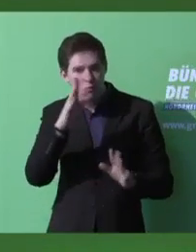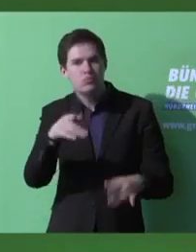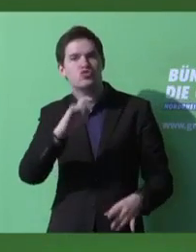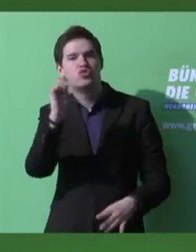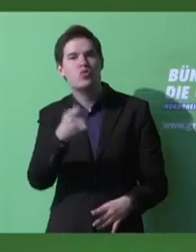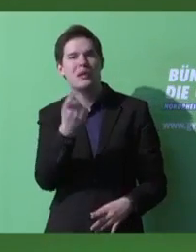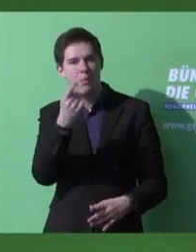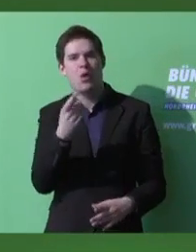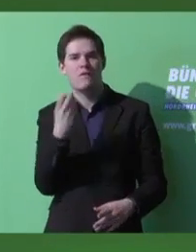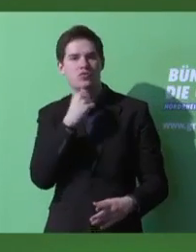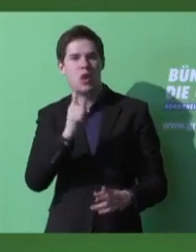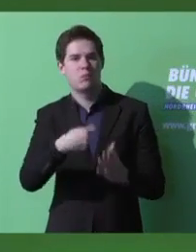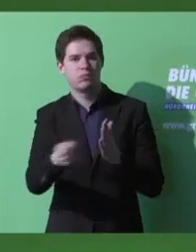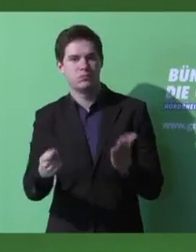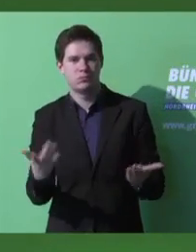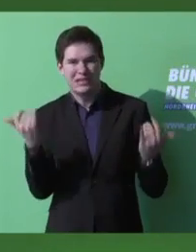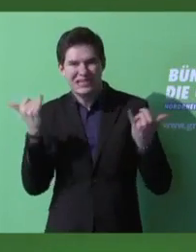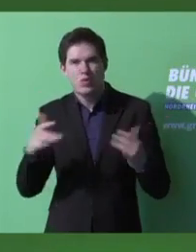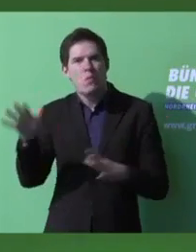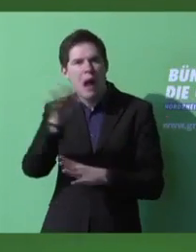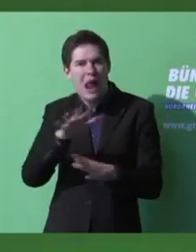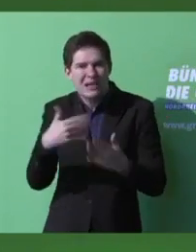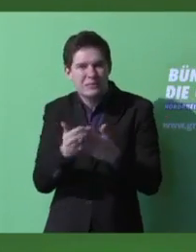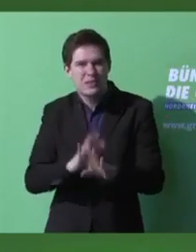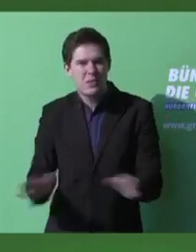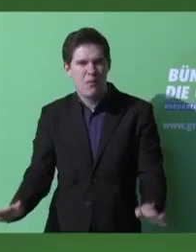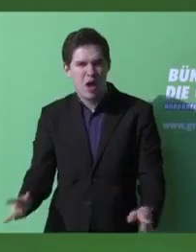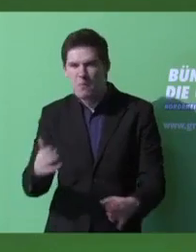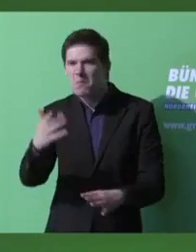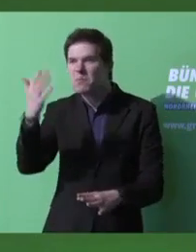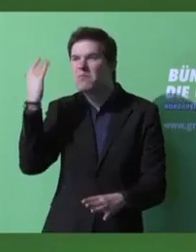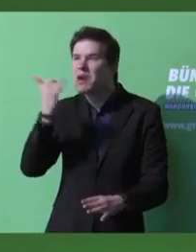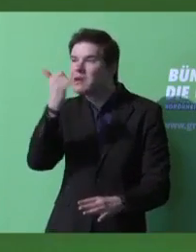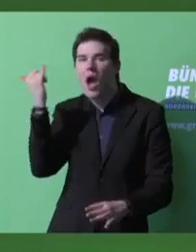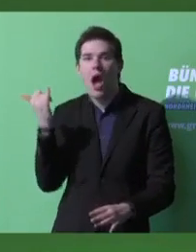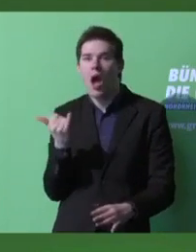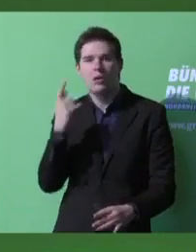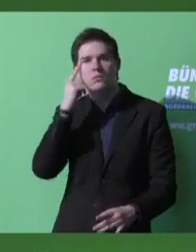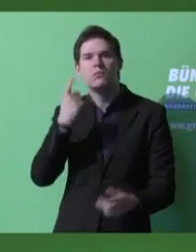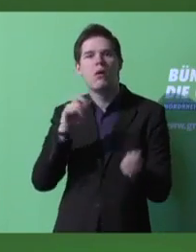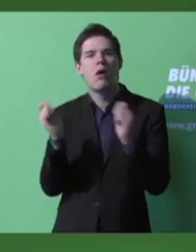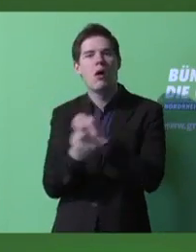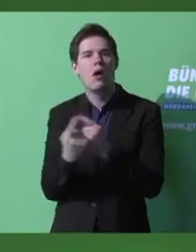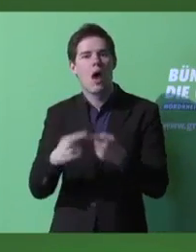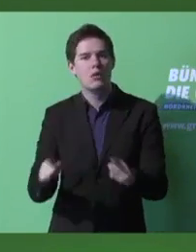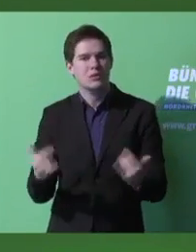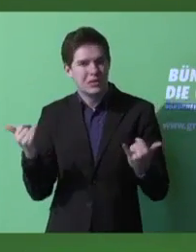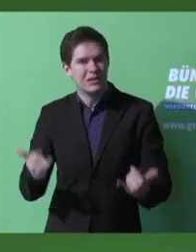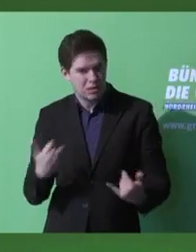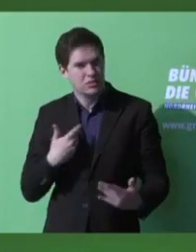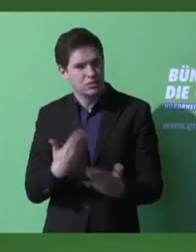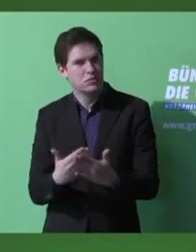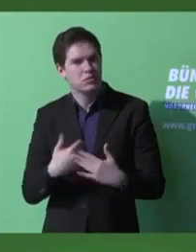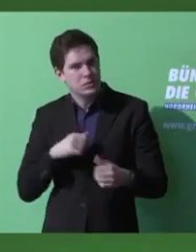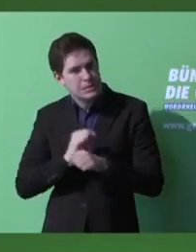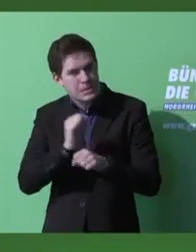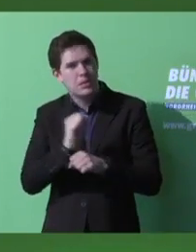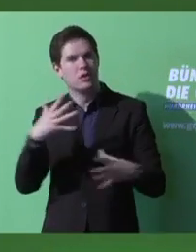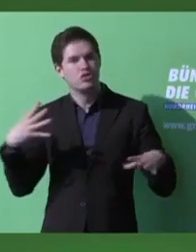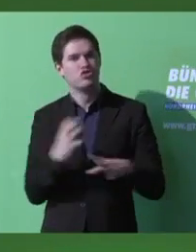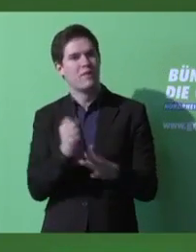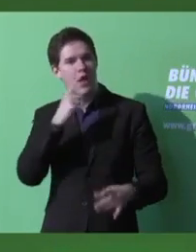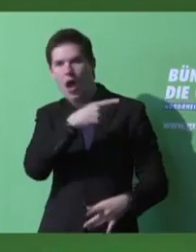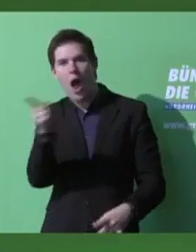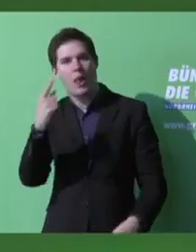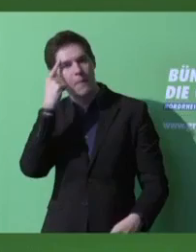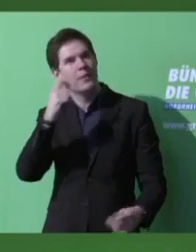mehr Studiengebühren. Das wäre vor einigen Jahren nicht denkbar gewesen. Da war der Trend ganz anders gestellt. Und dafür waren wir in Nordrhein-Westfalen ganz, ganz